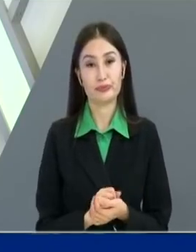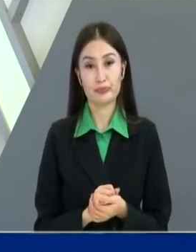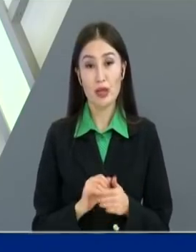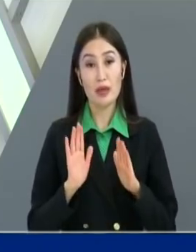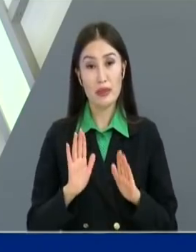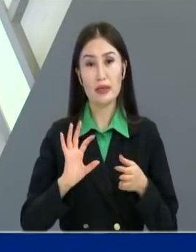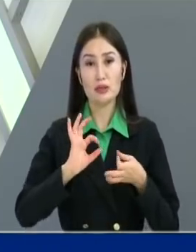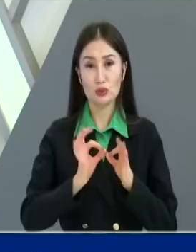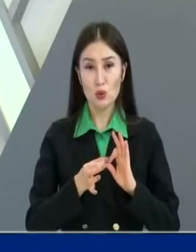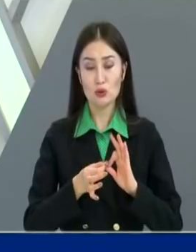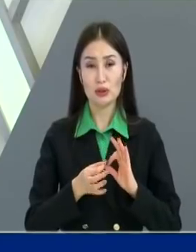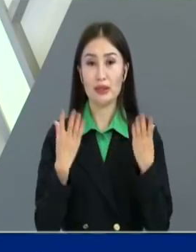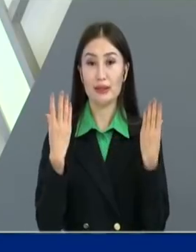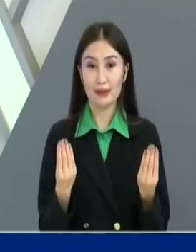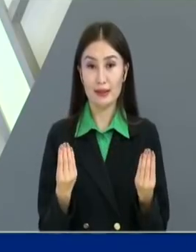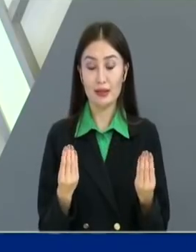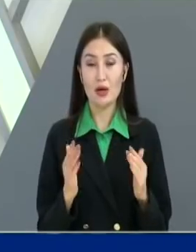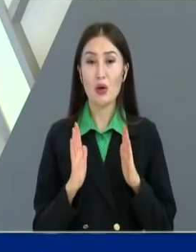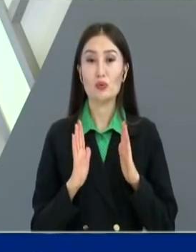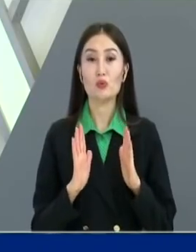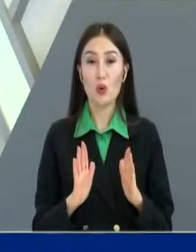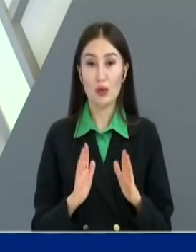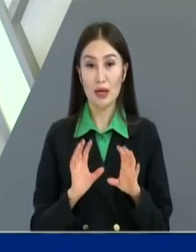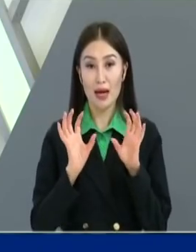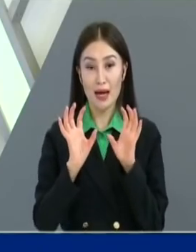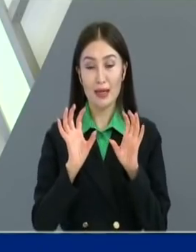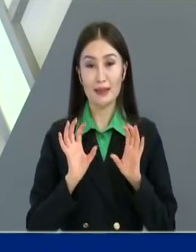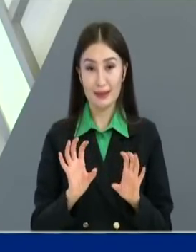Такие сложные критические дни только легитимные вот эти